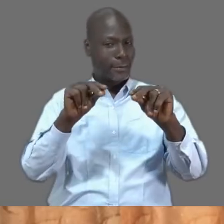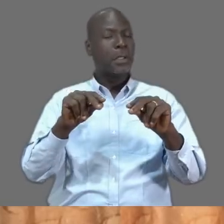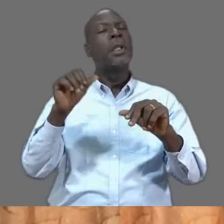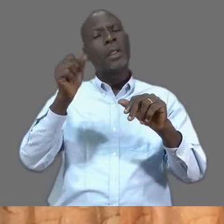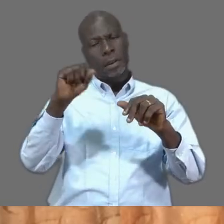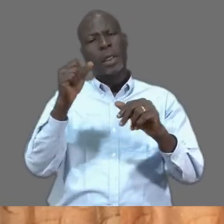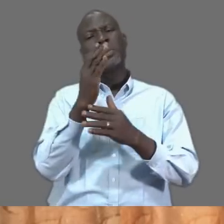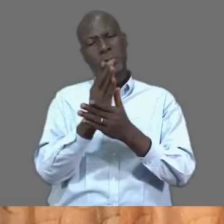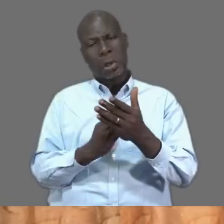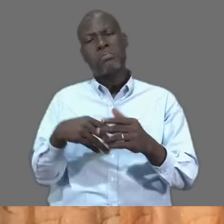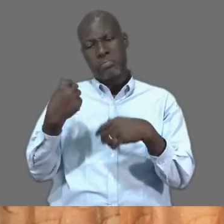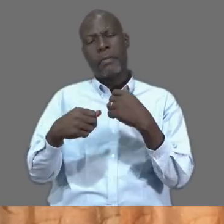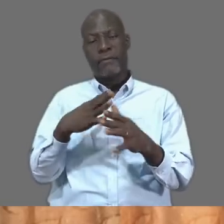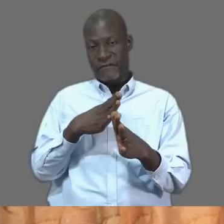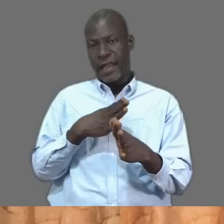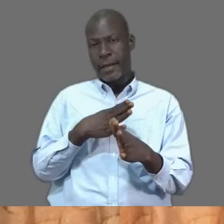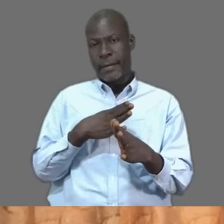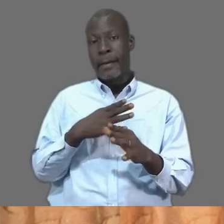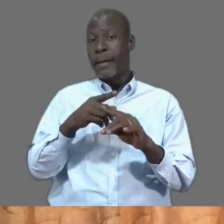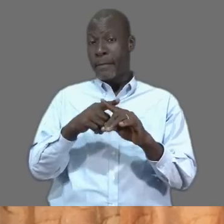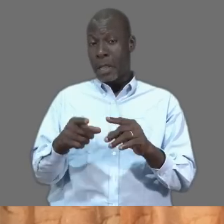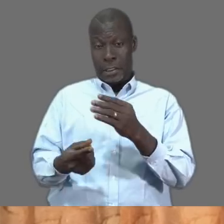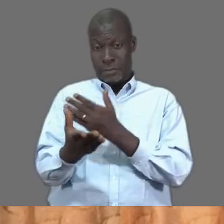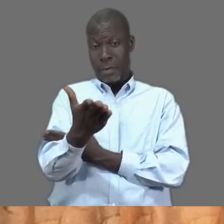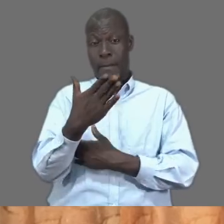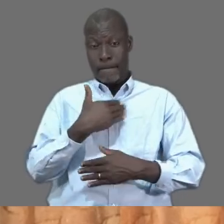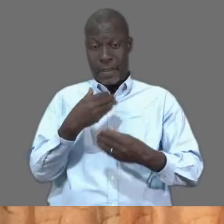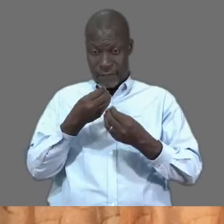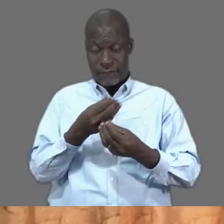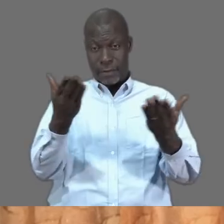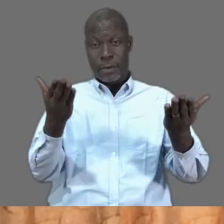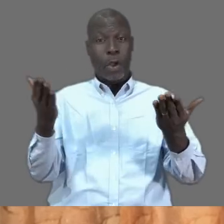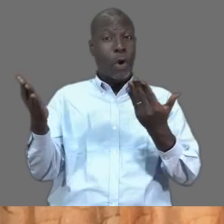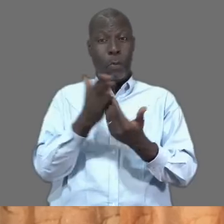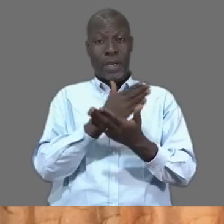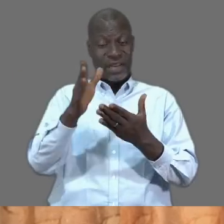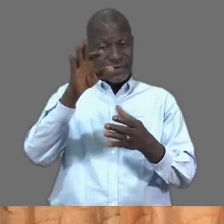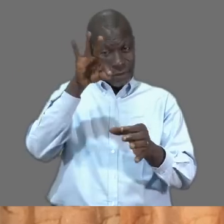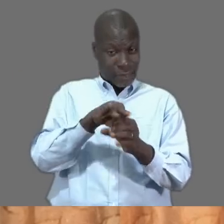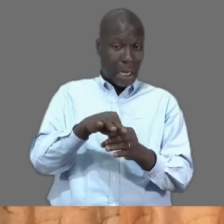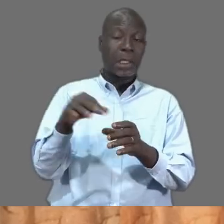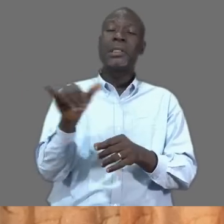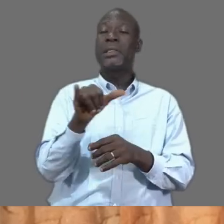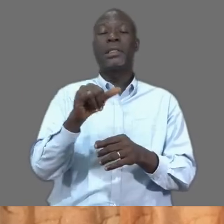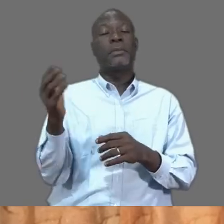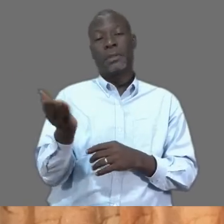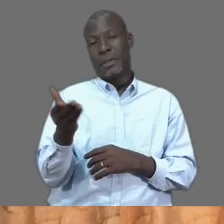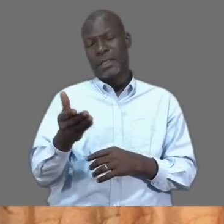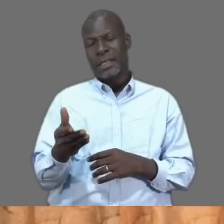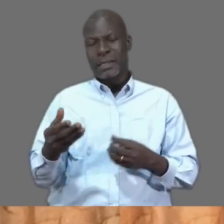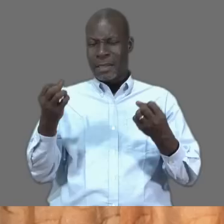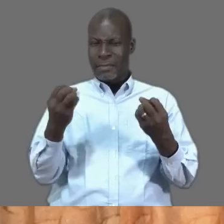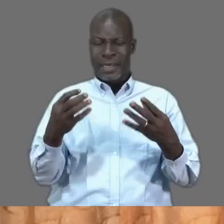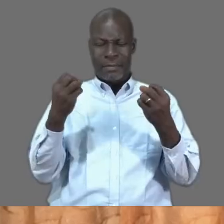ho no mu a eyesan e na asie ba no pa mi ka kira wo se do onipa guo no eno wa no otwa San sen semi